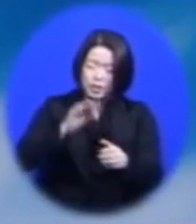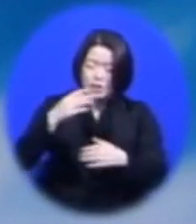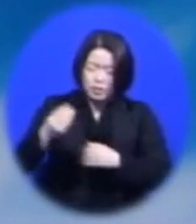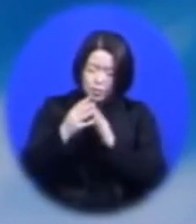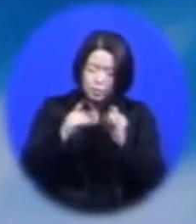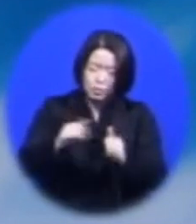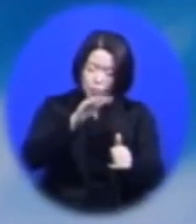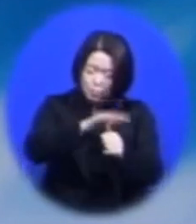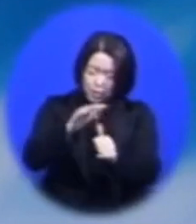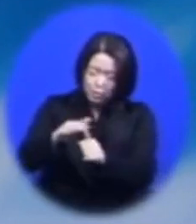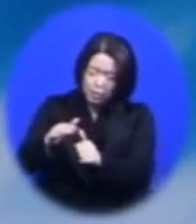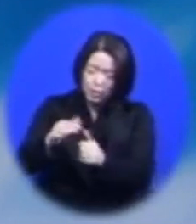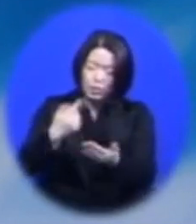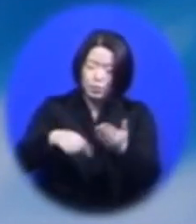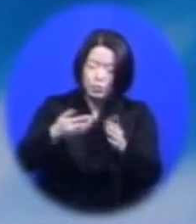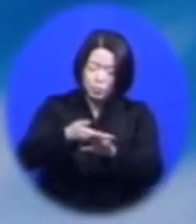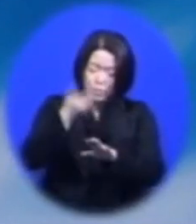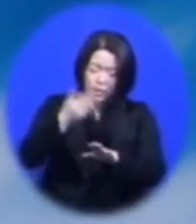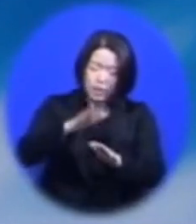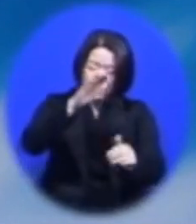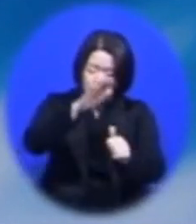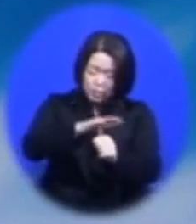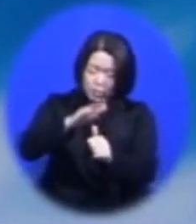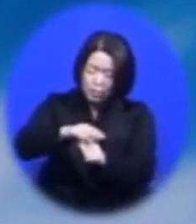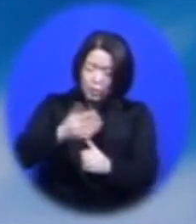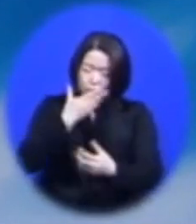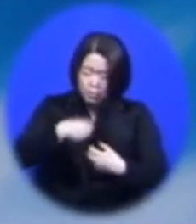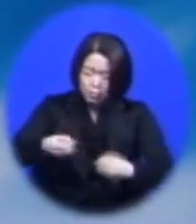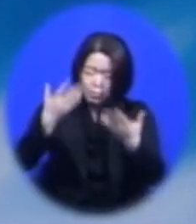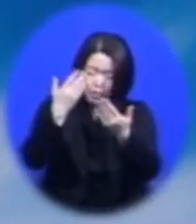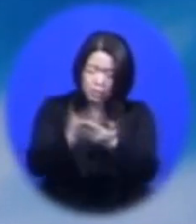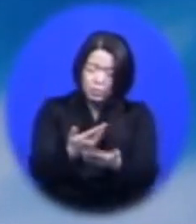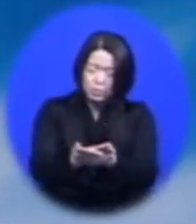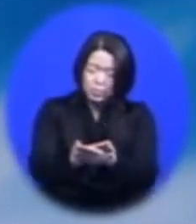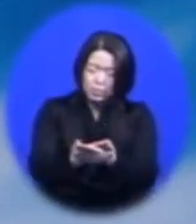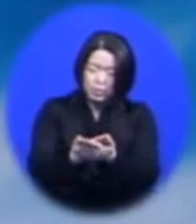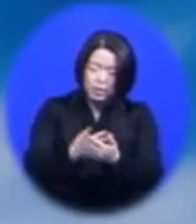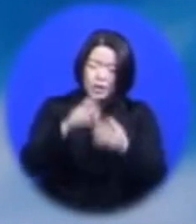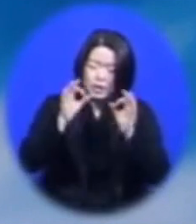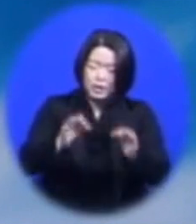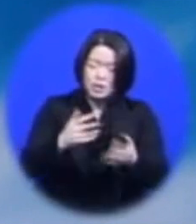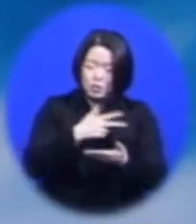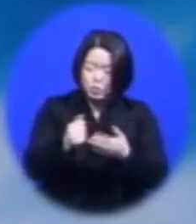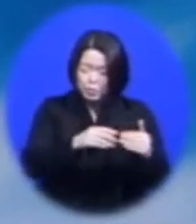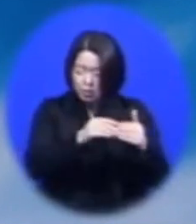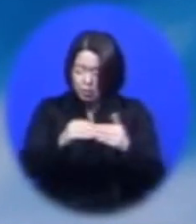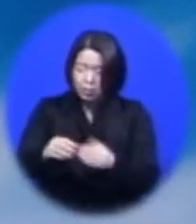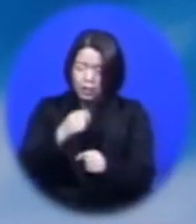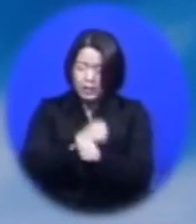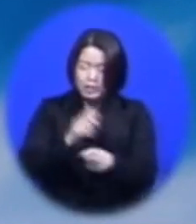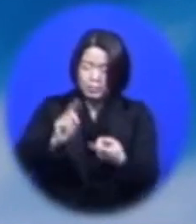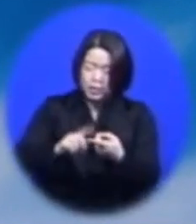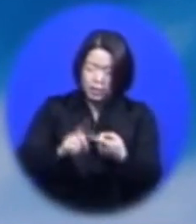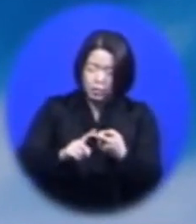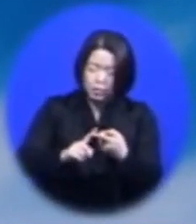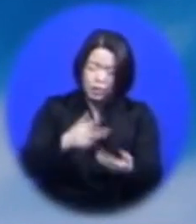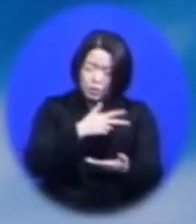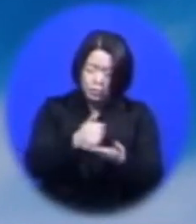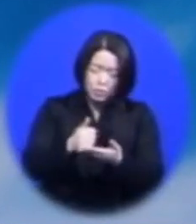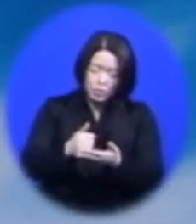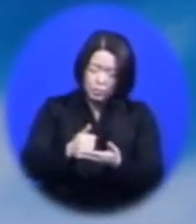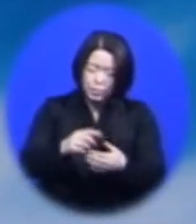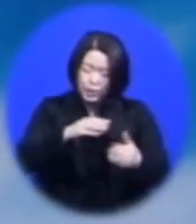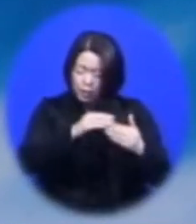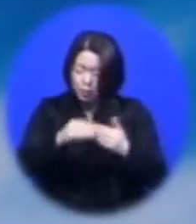위에 하나님 손 얹어 축복해 주셔서 이제는 주님의 인도하신 대로 말하고 주님의 인도하심을